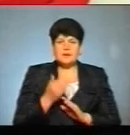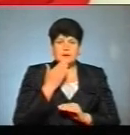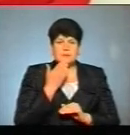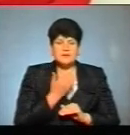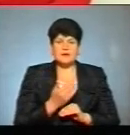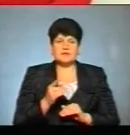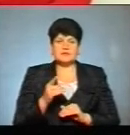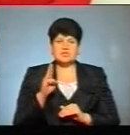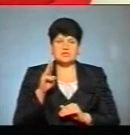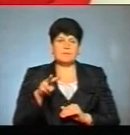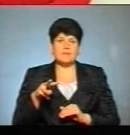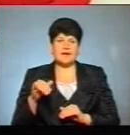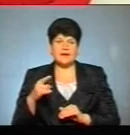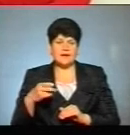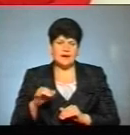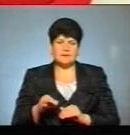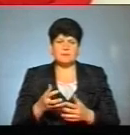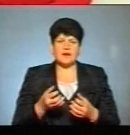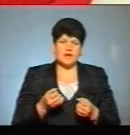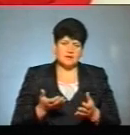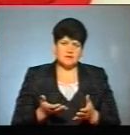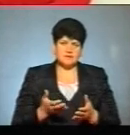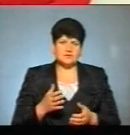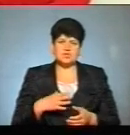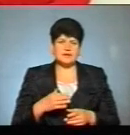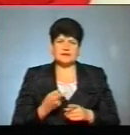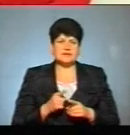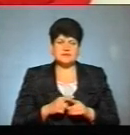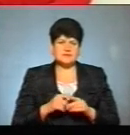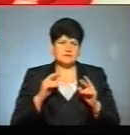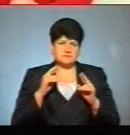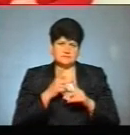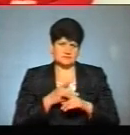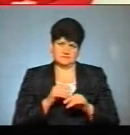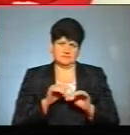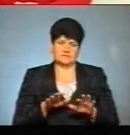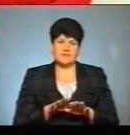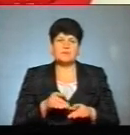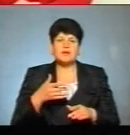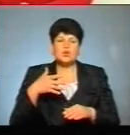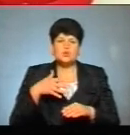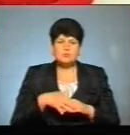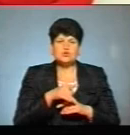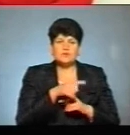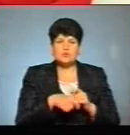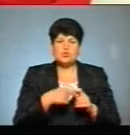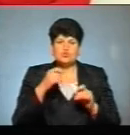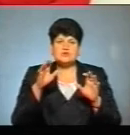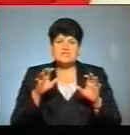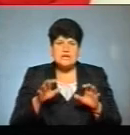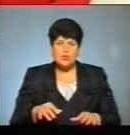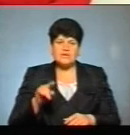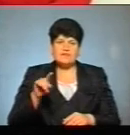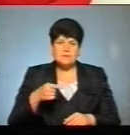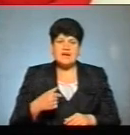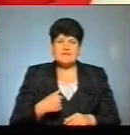за Шмигель прийняв. Ну, чекайте, це не конституційні речі. Ми чудово розуміємо, що він порушує закон і вимагає